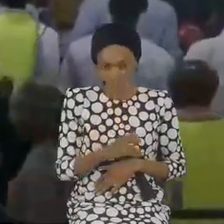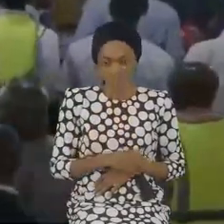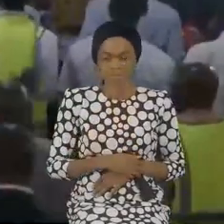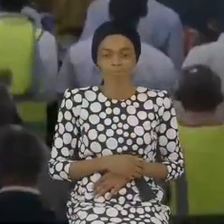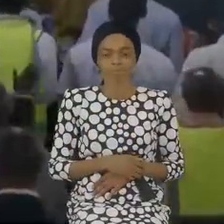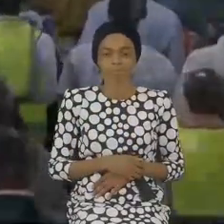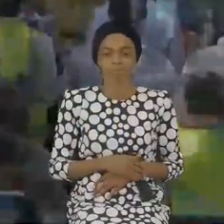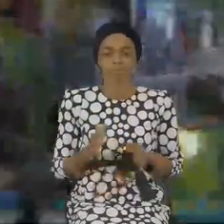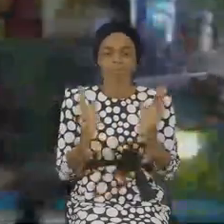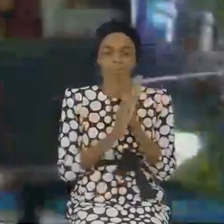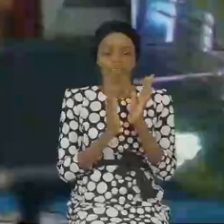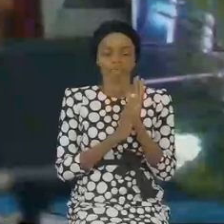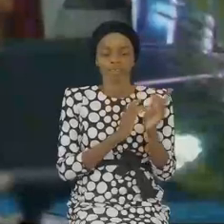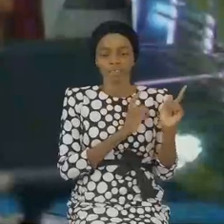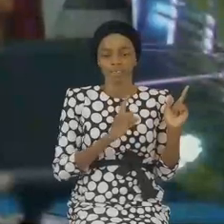Gloire à Dieu.